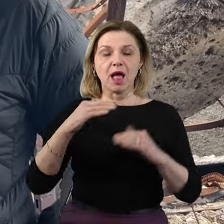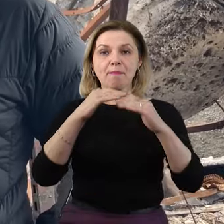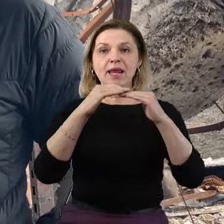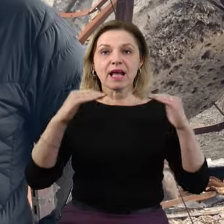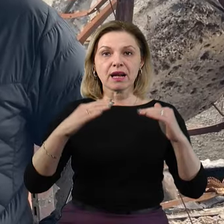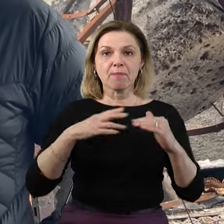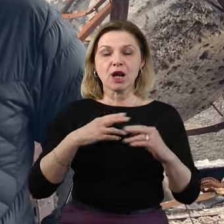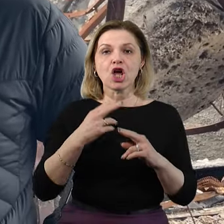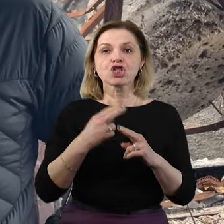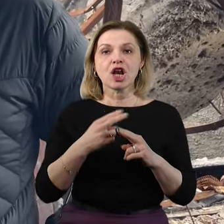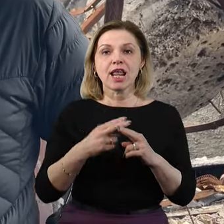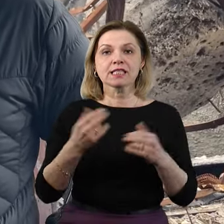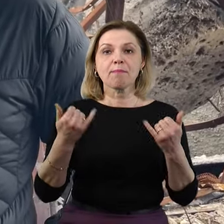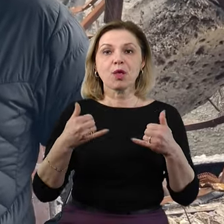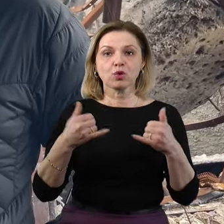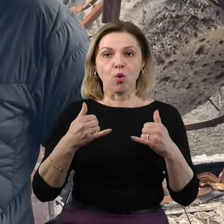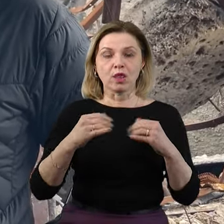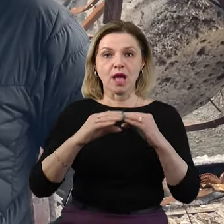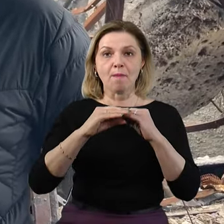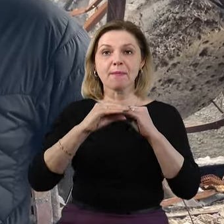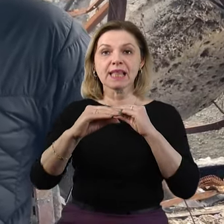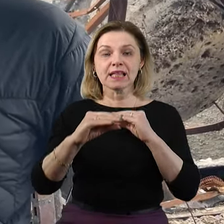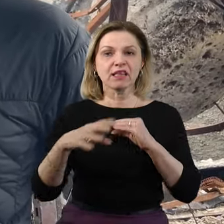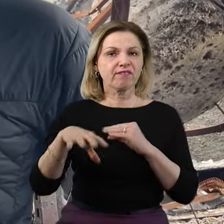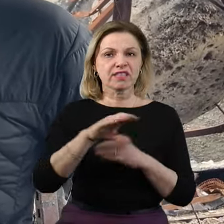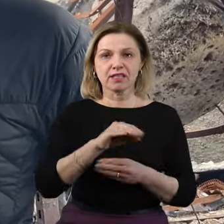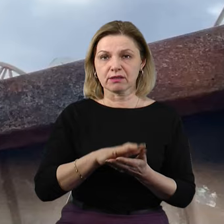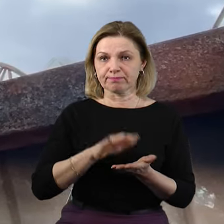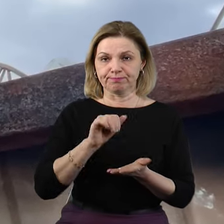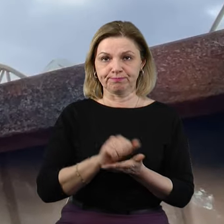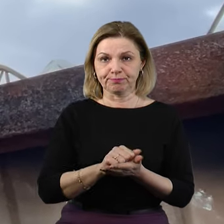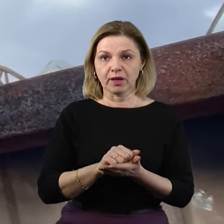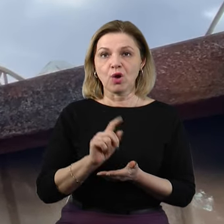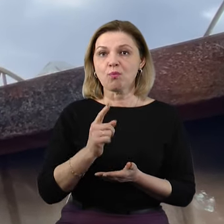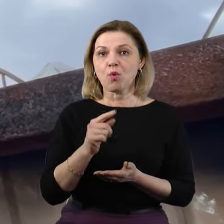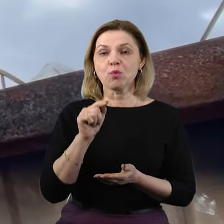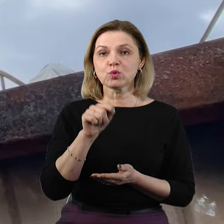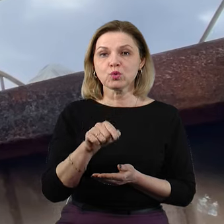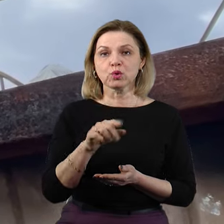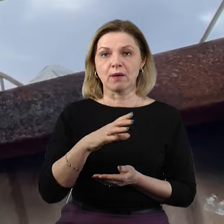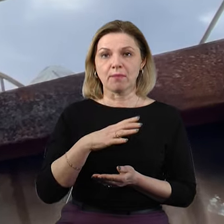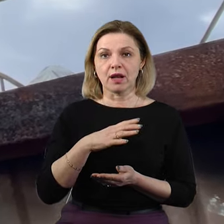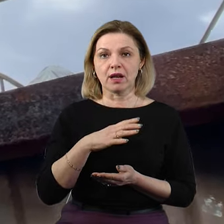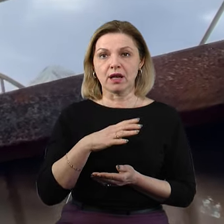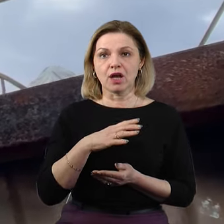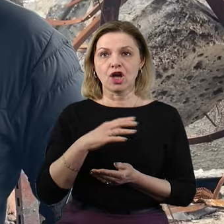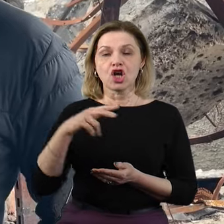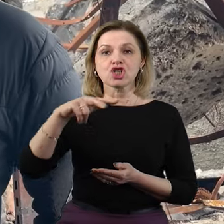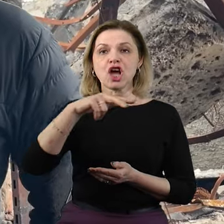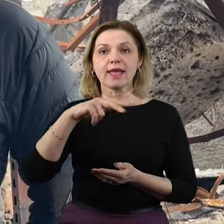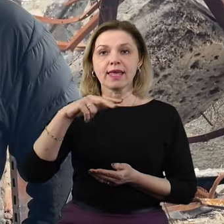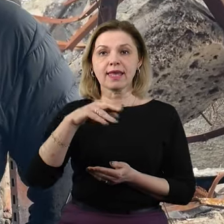железобетонні плити вони всі зруйновані тому що сюди заходили якраз очаг був